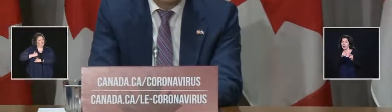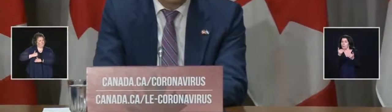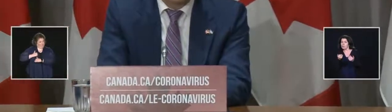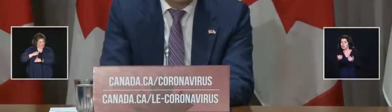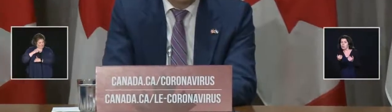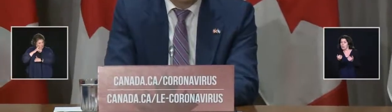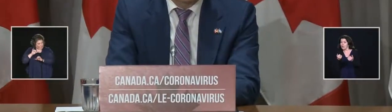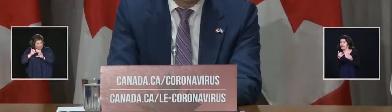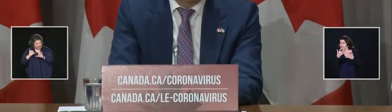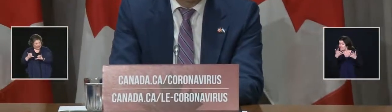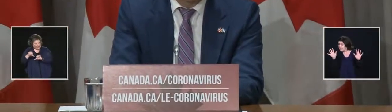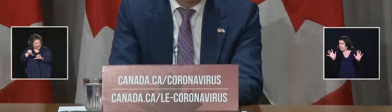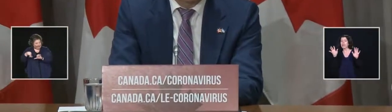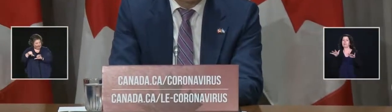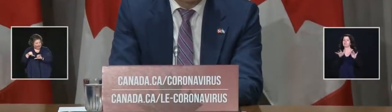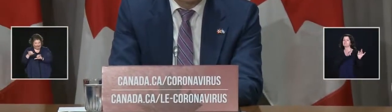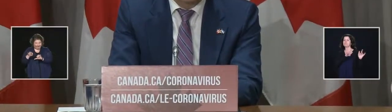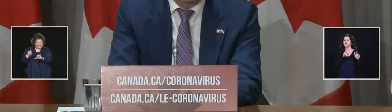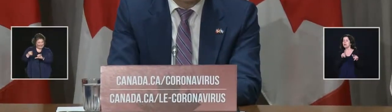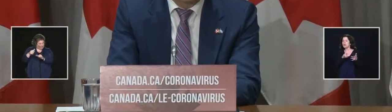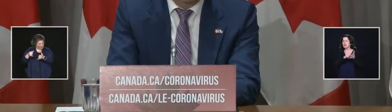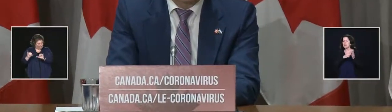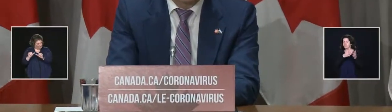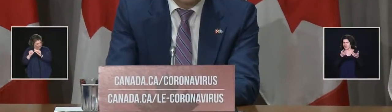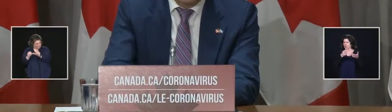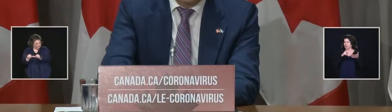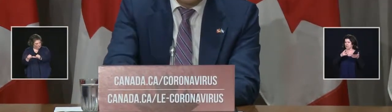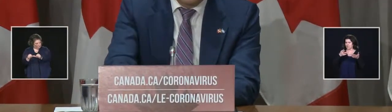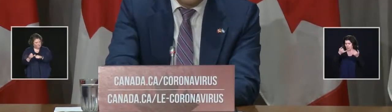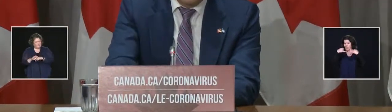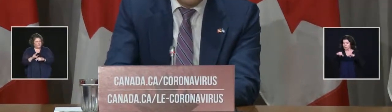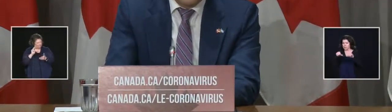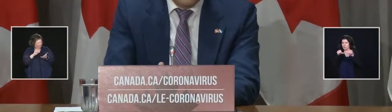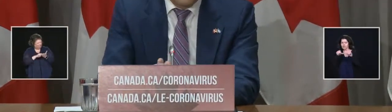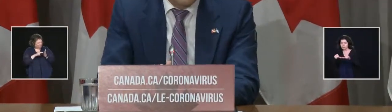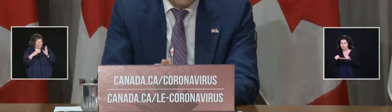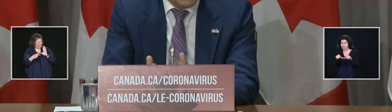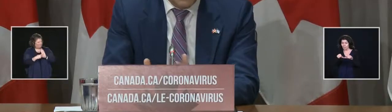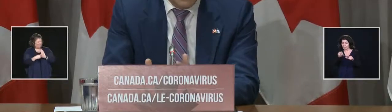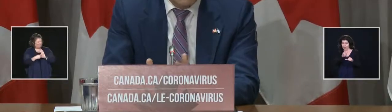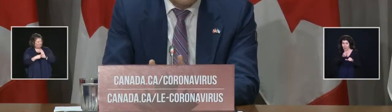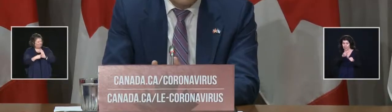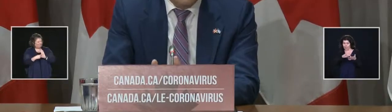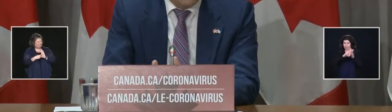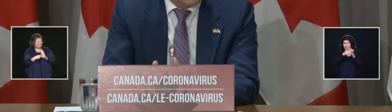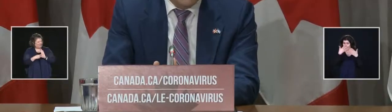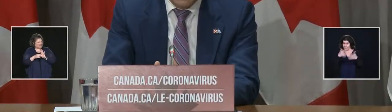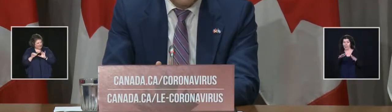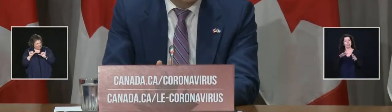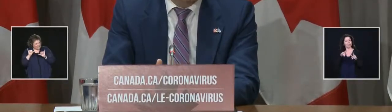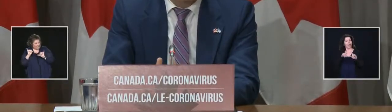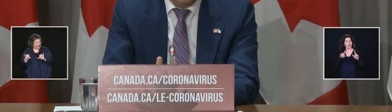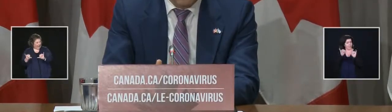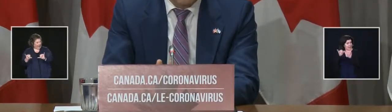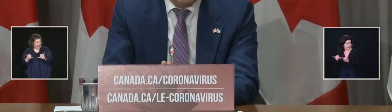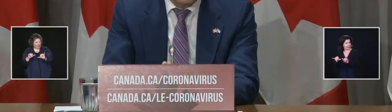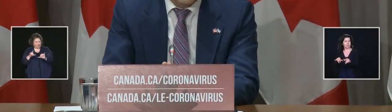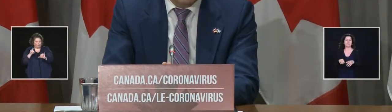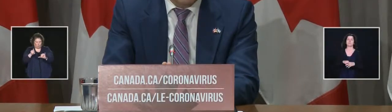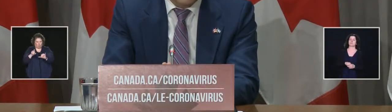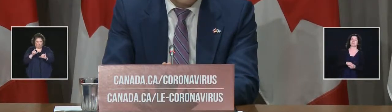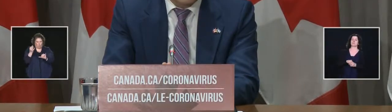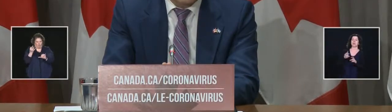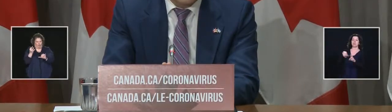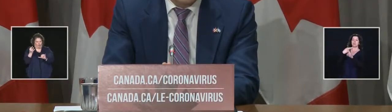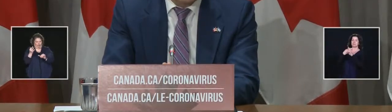des forces armées va se poursuivre au-delà de la date de vendredi? Le message est clair. Les forces armées canadiennes vont toujours